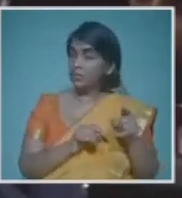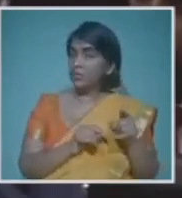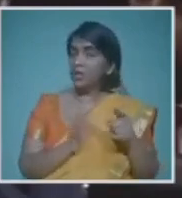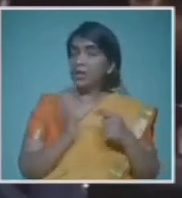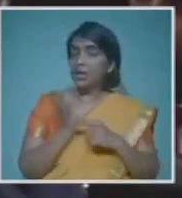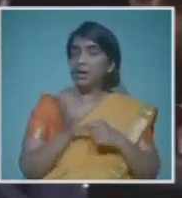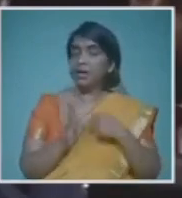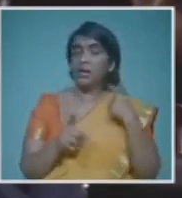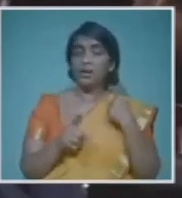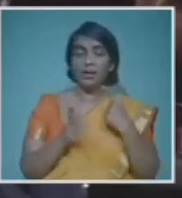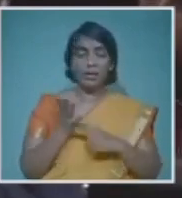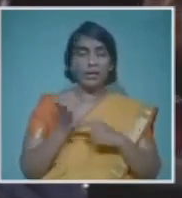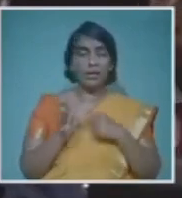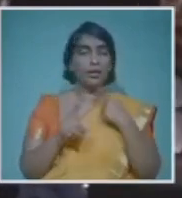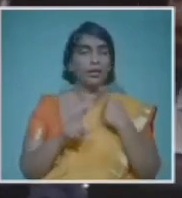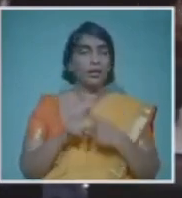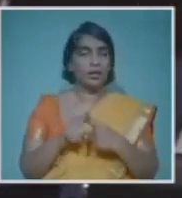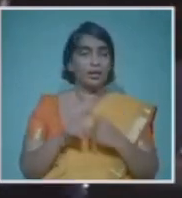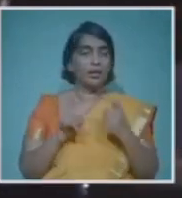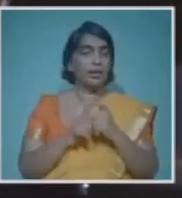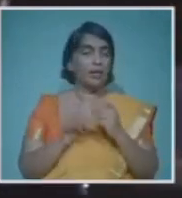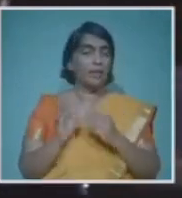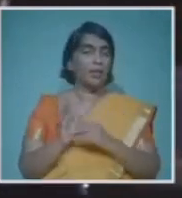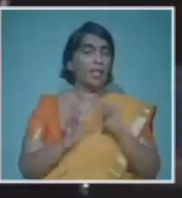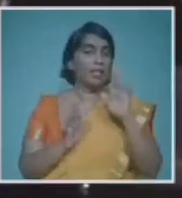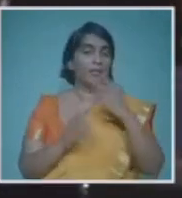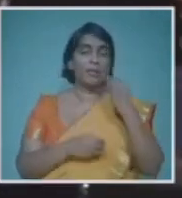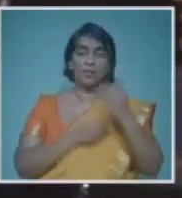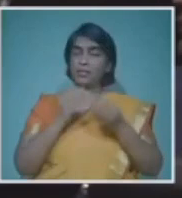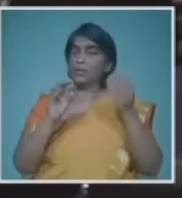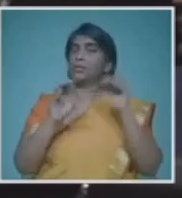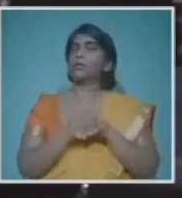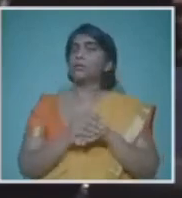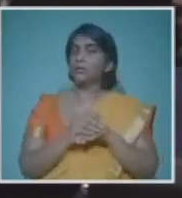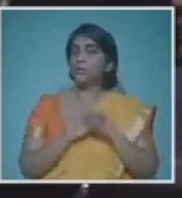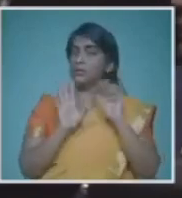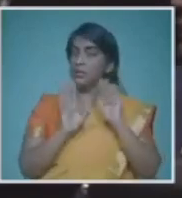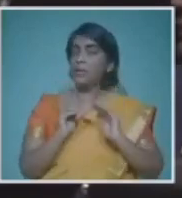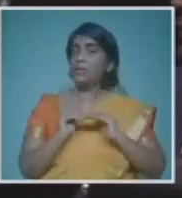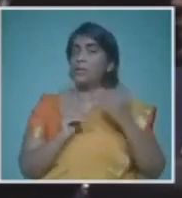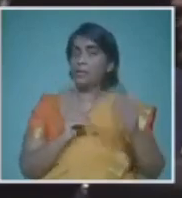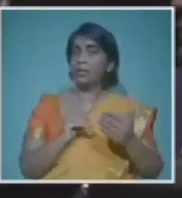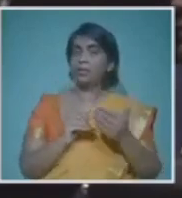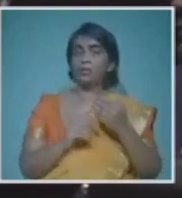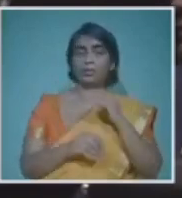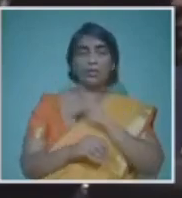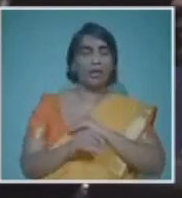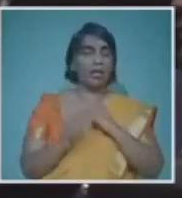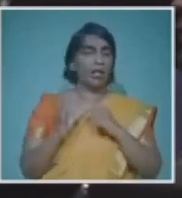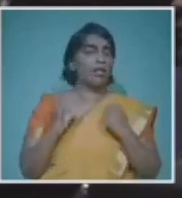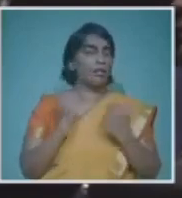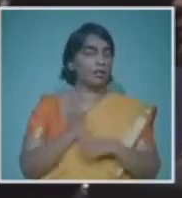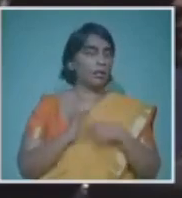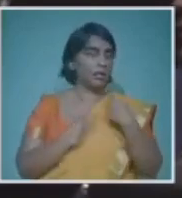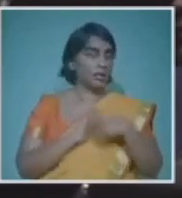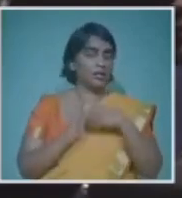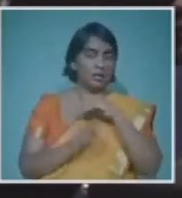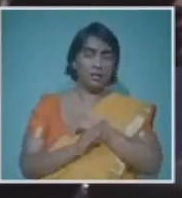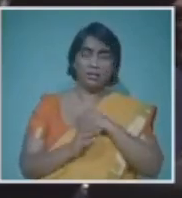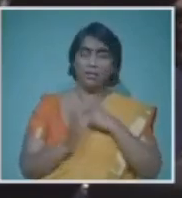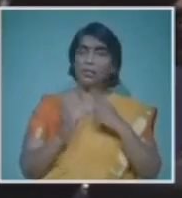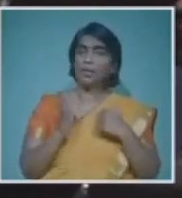බදු ලබා දීම සඳහා ඩොලර් මිලියන 75ක් ආයෝජනය කරන්න ඕනේ. හැබැයි ඊට පස්සේ අපි ආදායම් පනත, දේශීය ආදායම්